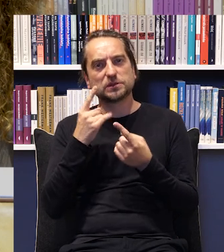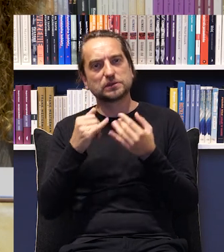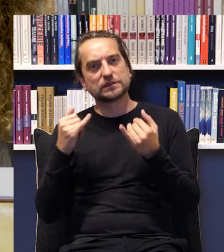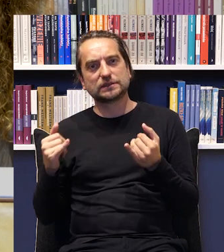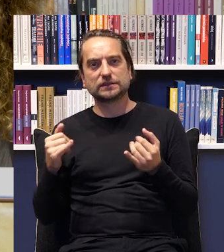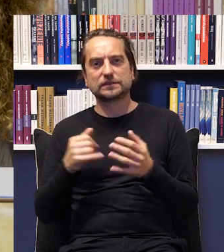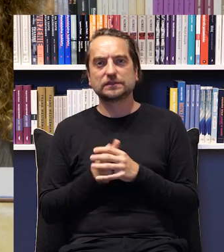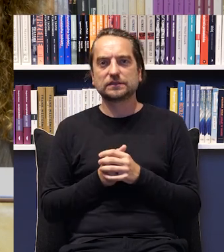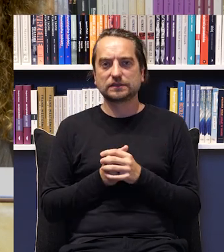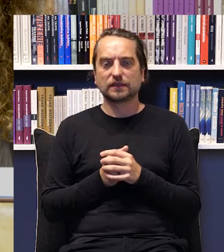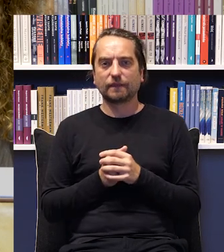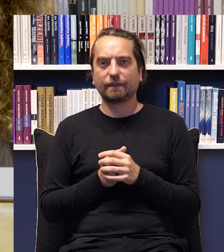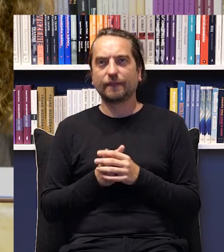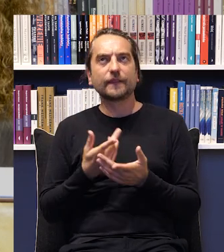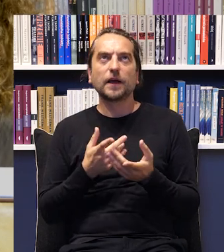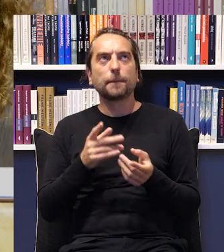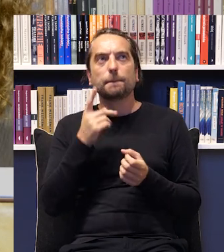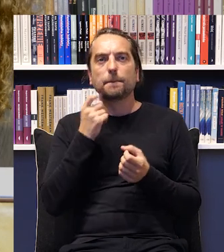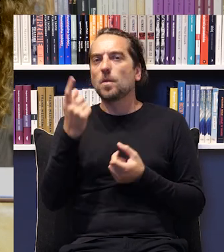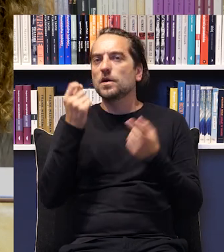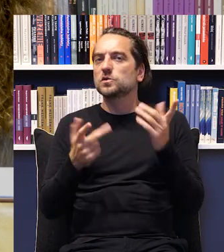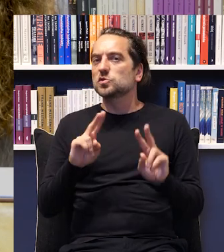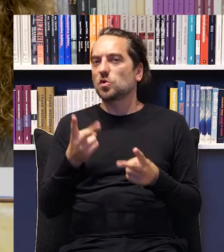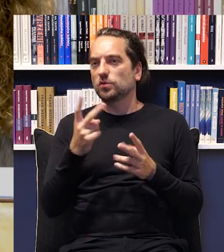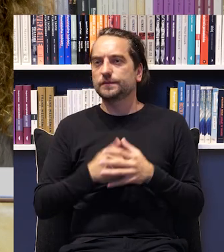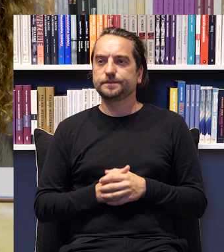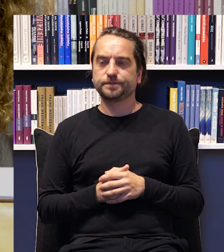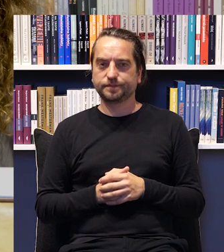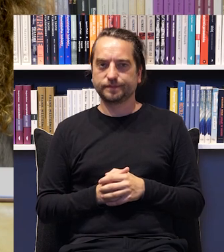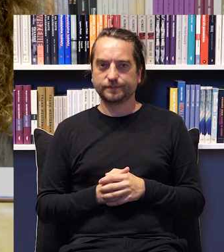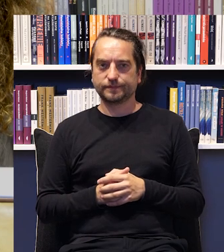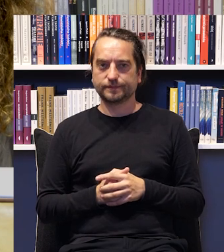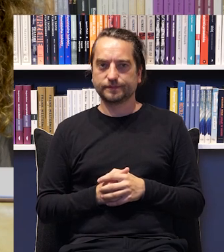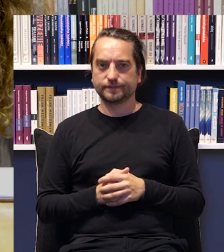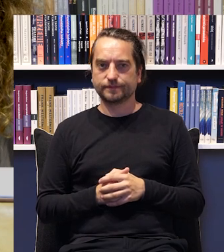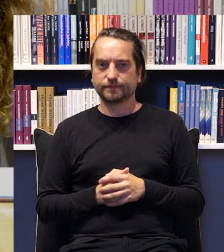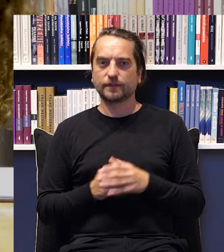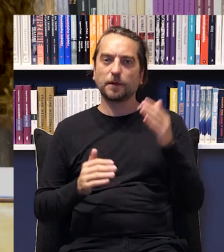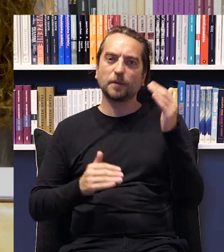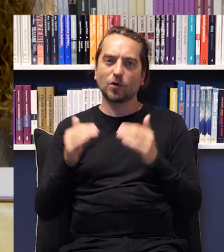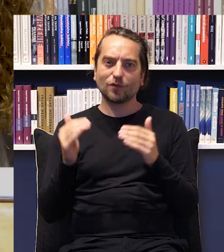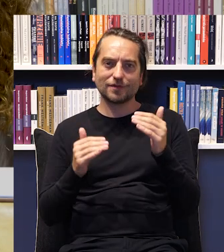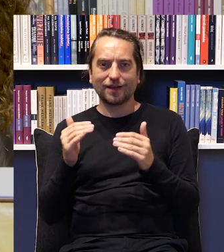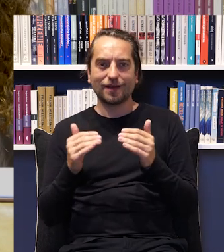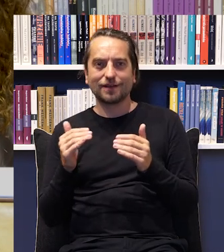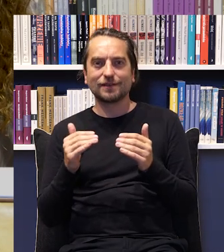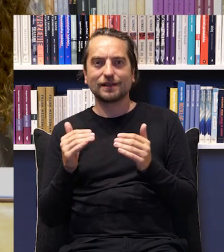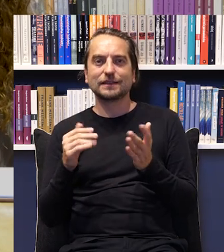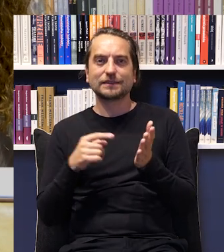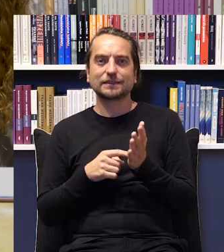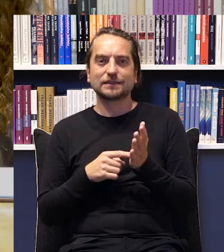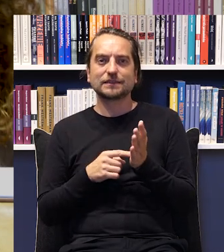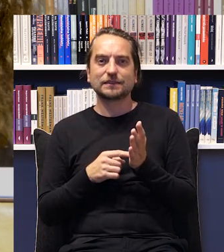ciebie w konstruowaniu tej książki były inspiracją? Znaczy tak, no bo te porównania, no to z blerba, który napisał